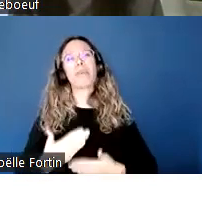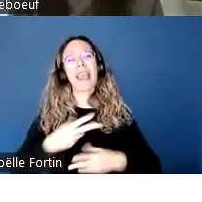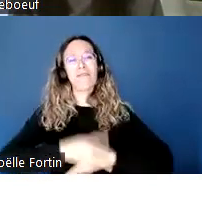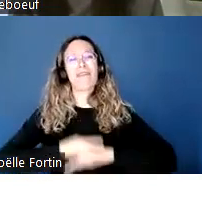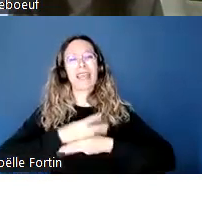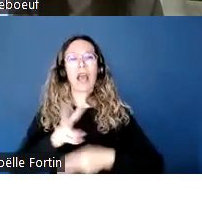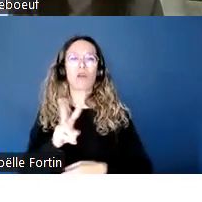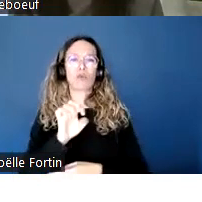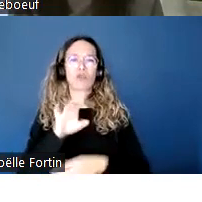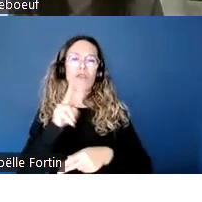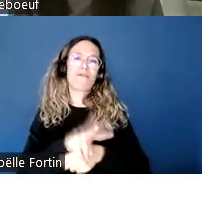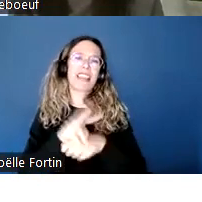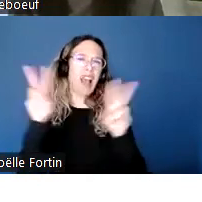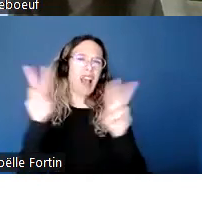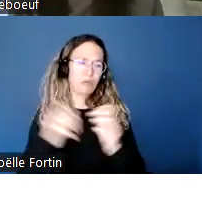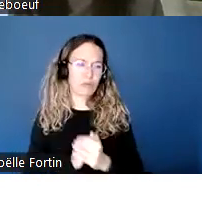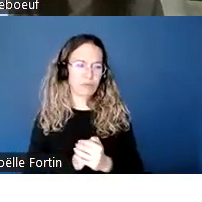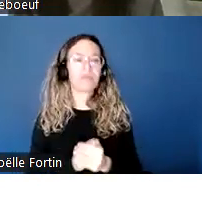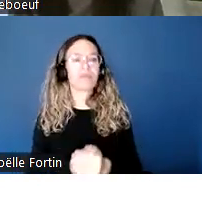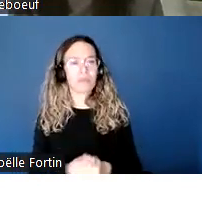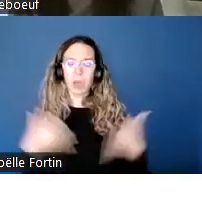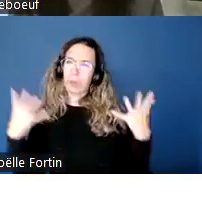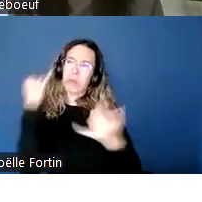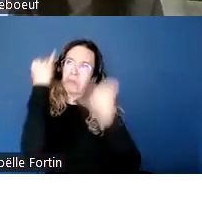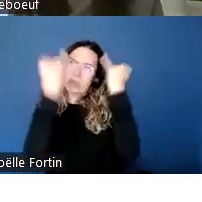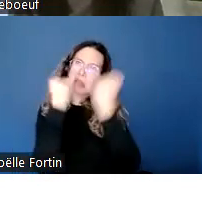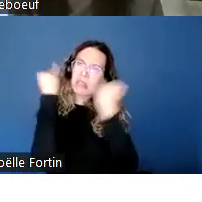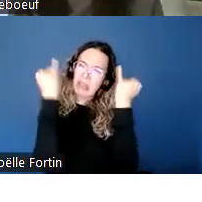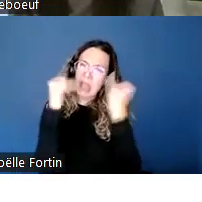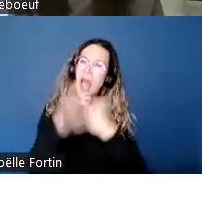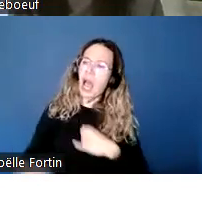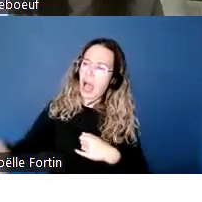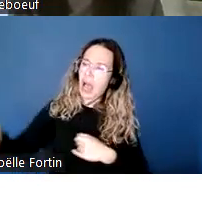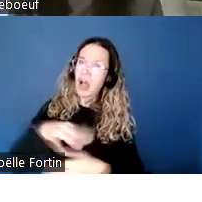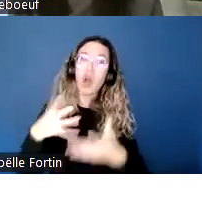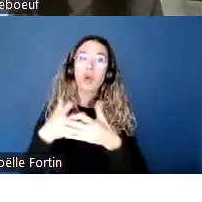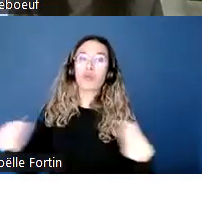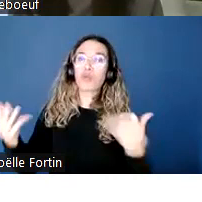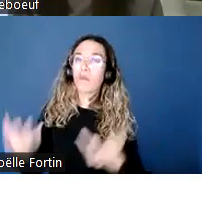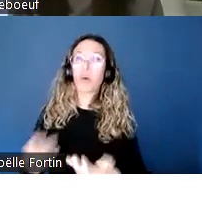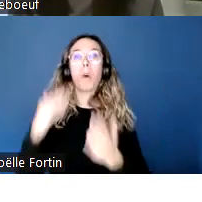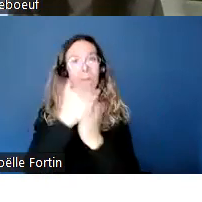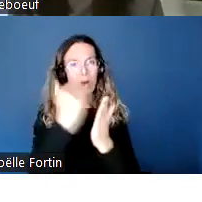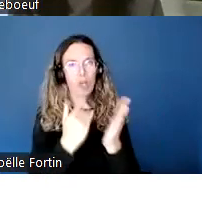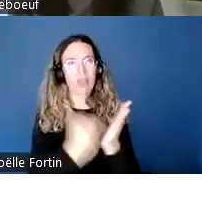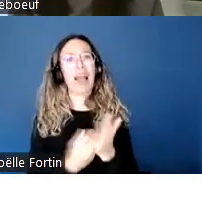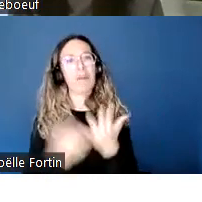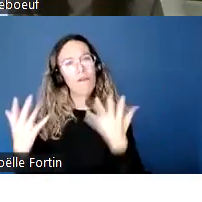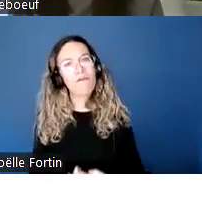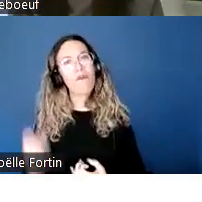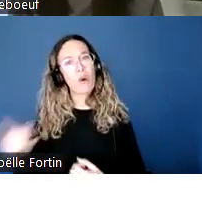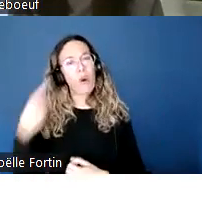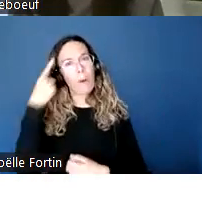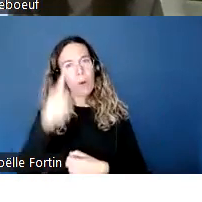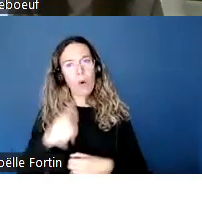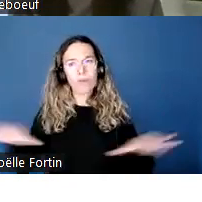Et finalement, en termes de pistes de solutions, rapidement, il est apparu que les gens souhaitaient avoir un programme qui permettait d'agir